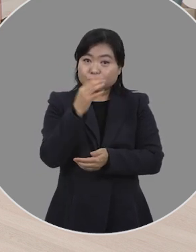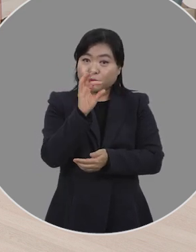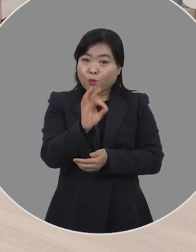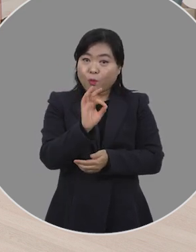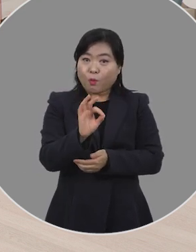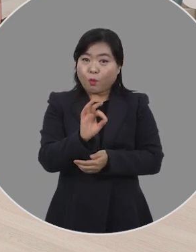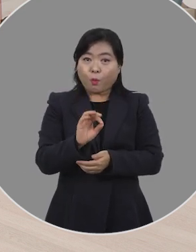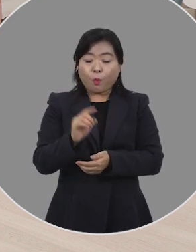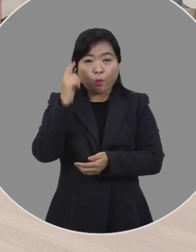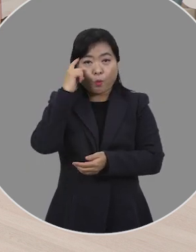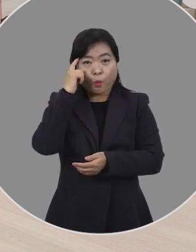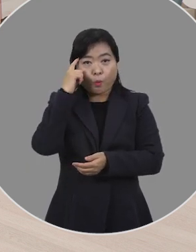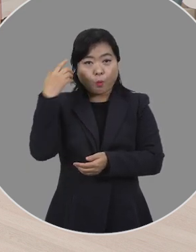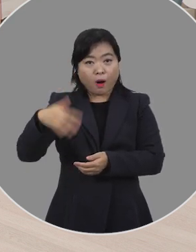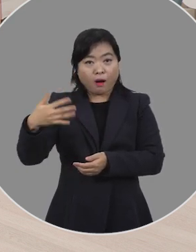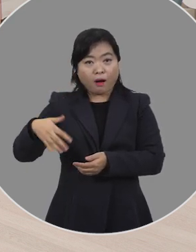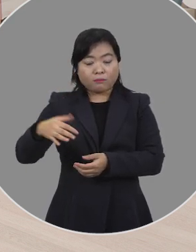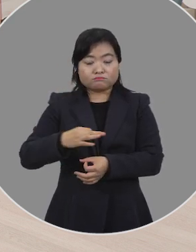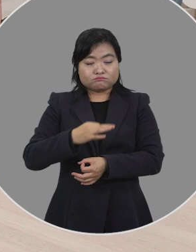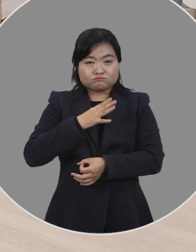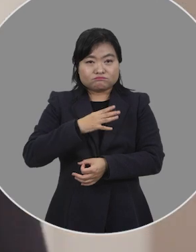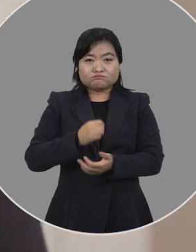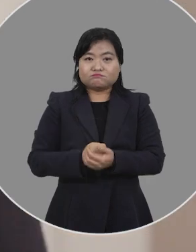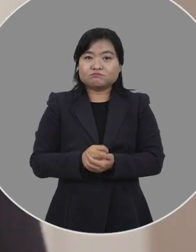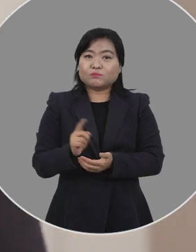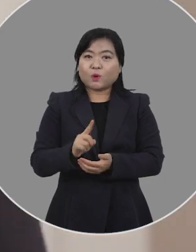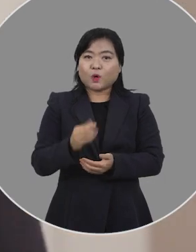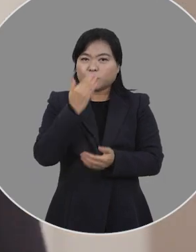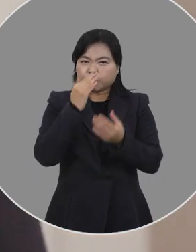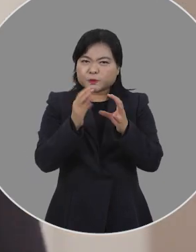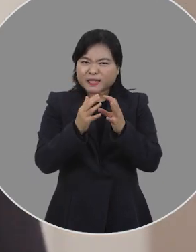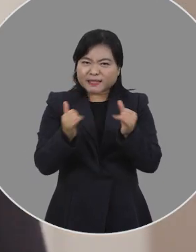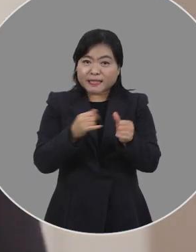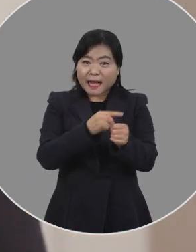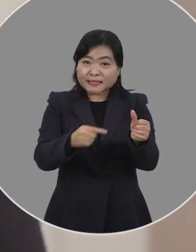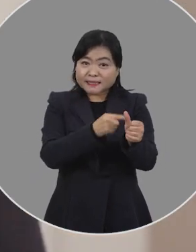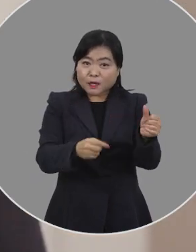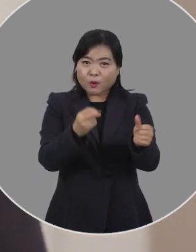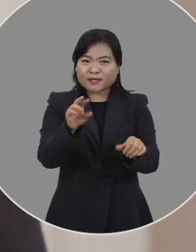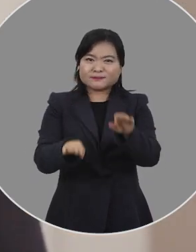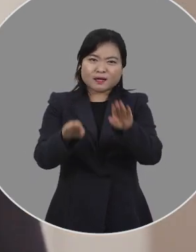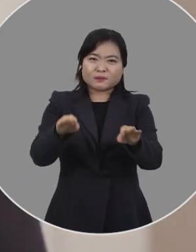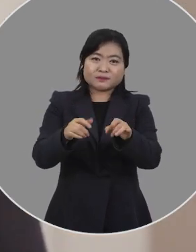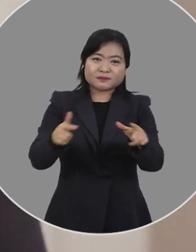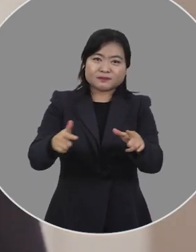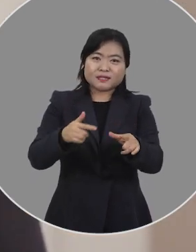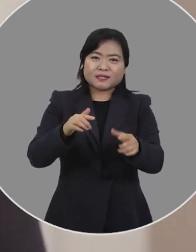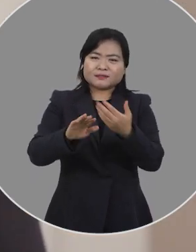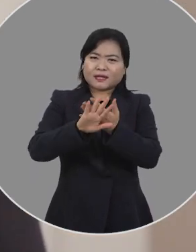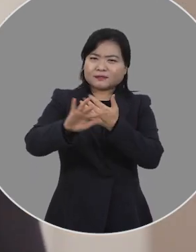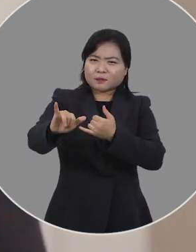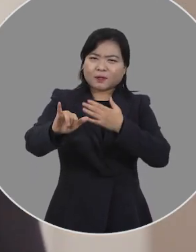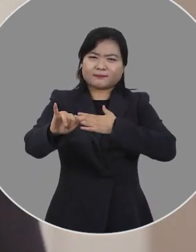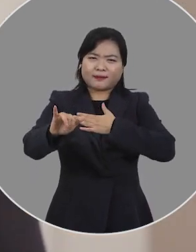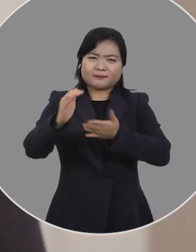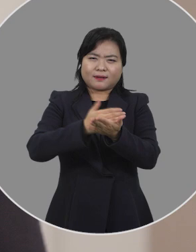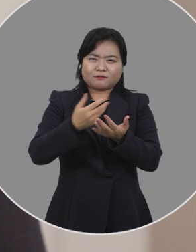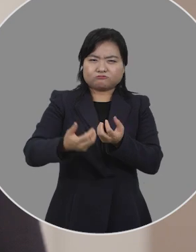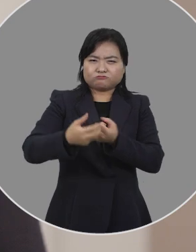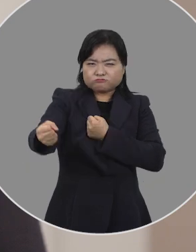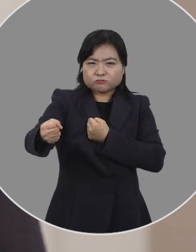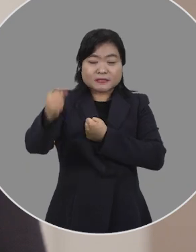질문 보면서 굉장히 어떻게 이런 생각을 할 수 있을까 굉장히 놀랐어요. 유대인 학살과 차별 등은 남과 나를 나누고 다르게